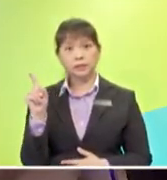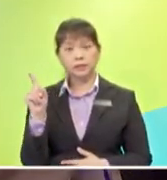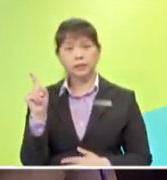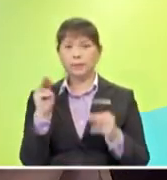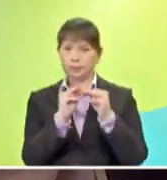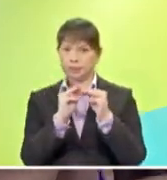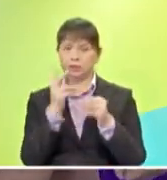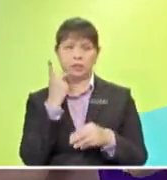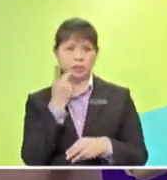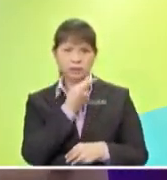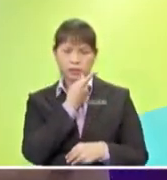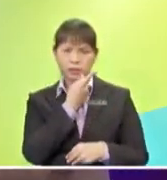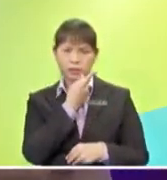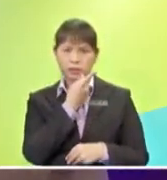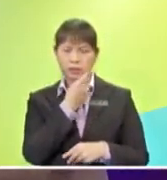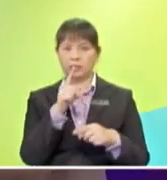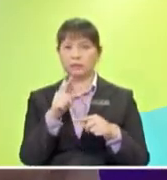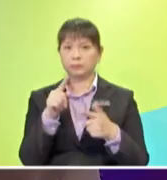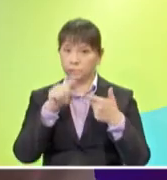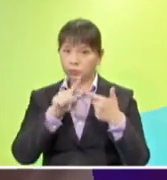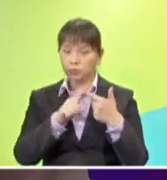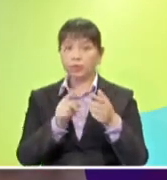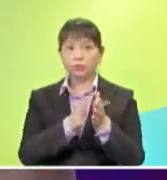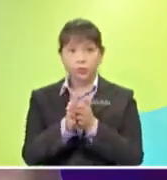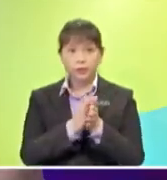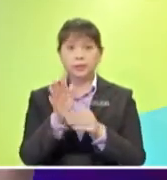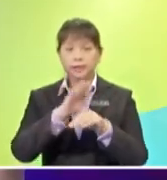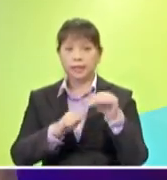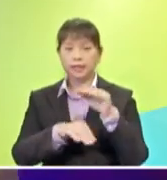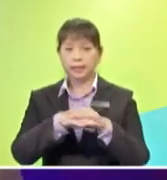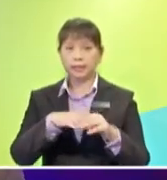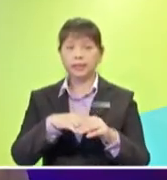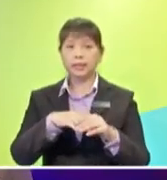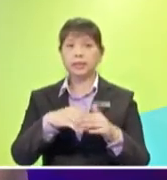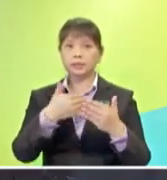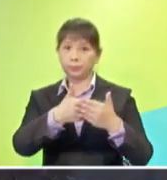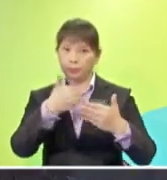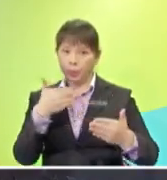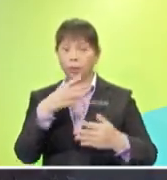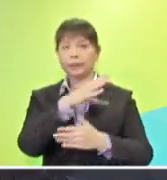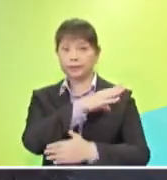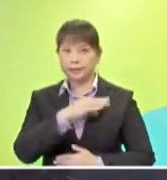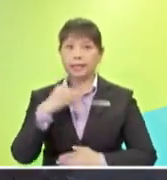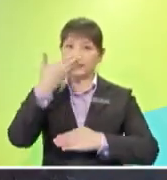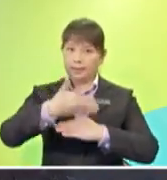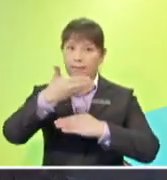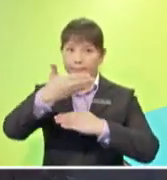tetapi cuci tangan sebelum dan selepas makan Oh ini Kak cantin sekolah